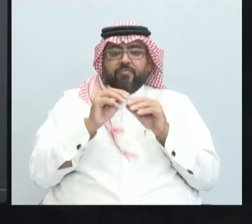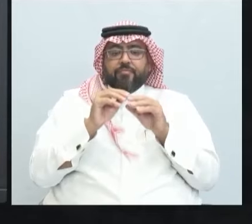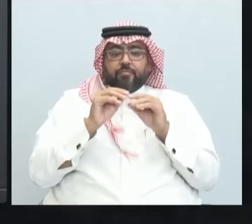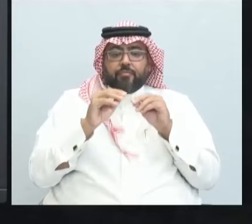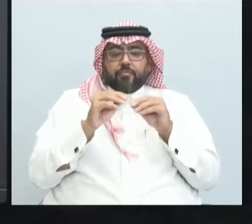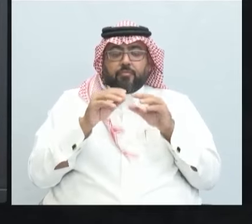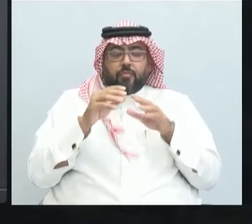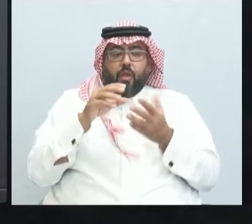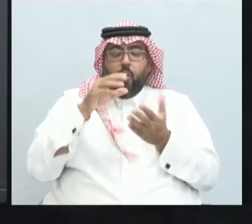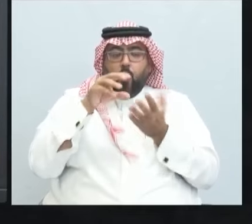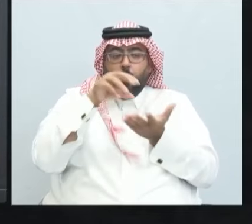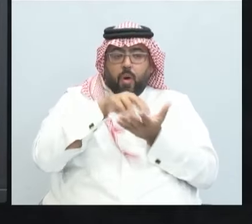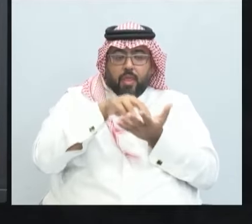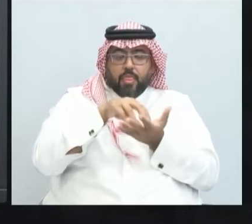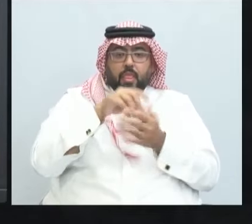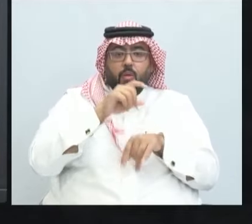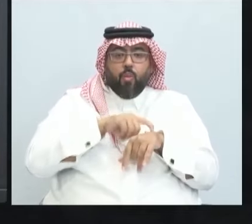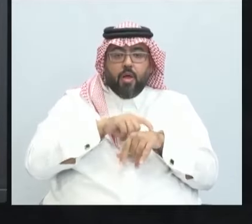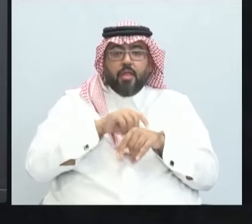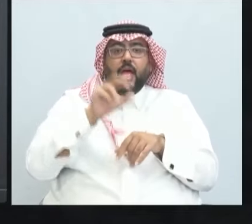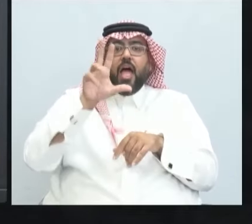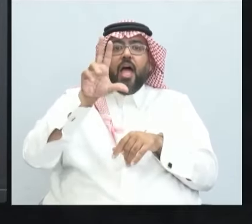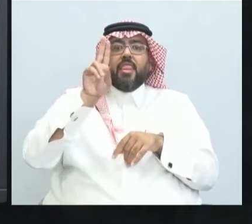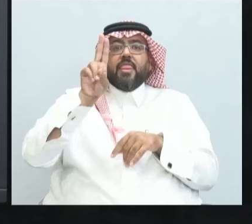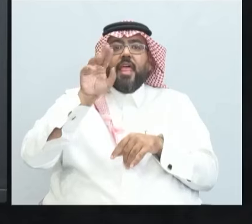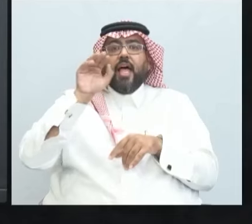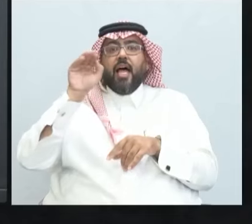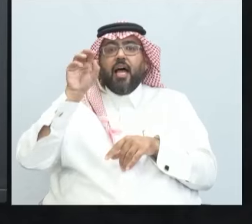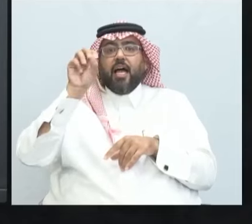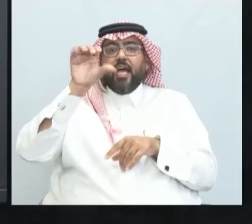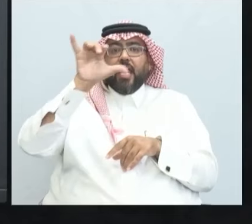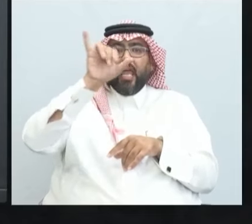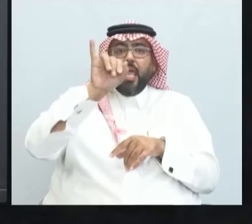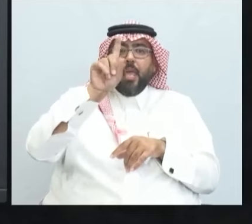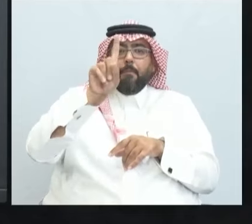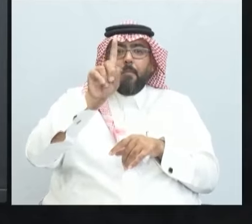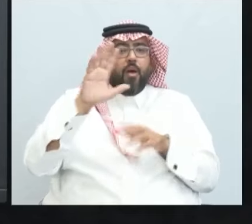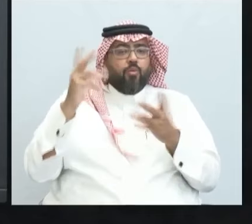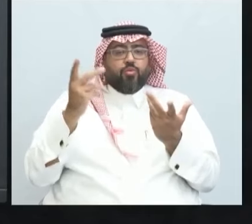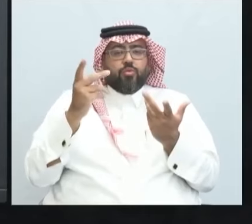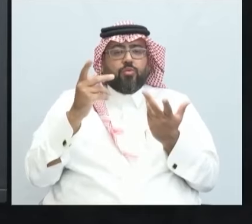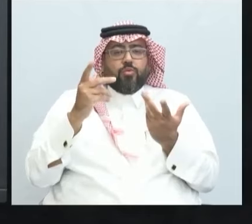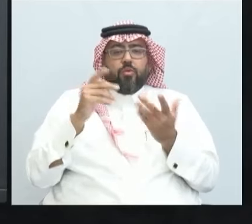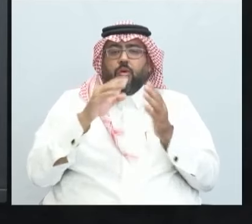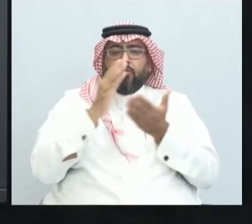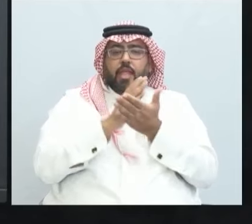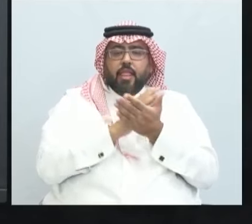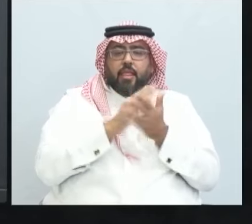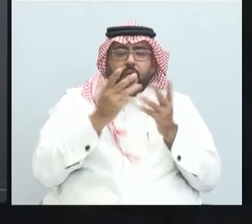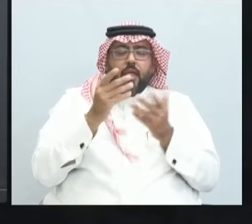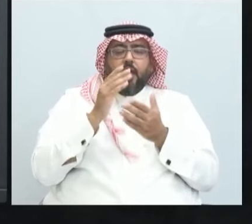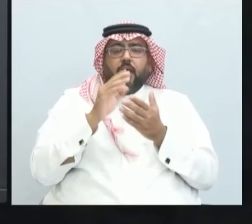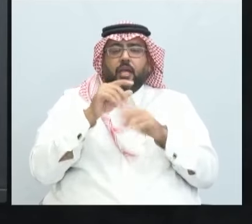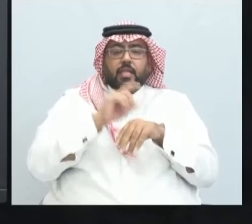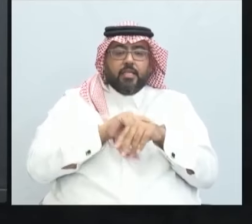فتره التحقيب ولماذا قسم الادب الى عصور وعرفنا ايضا كيف ان هناك بعض انواع التقسيمات الكثيره لكن تقسيم الادب الى